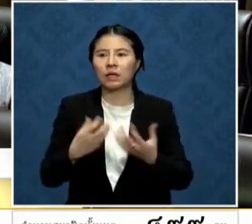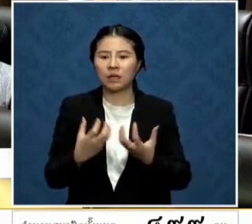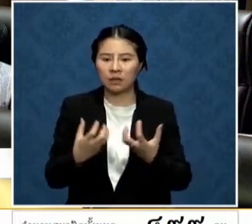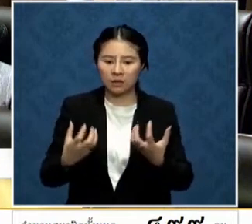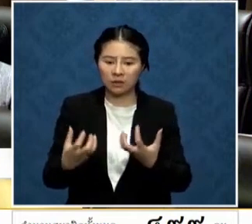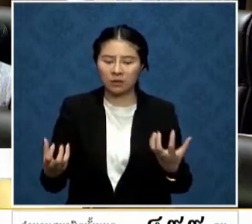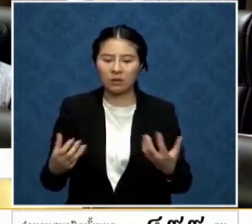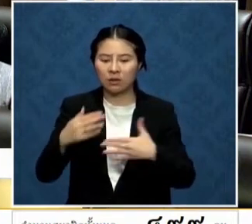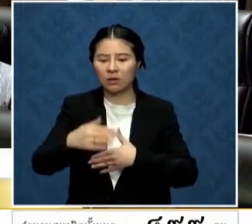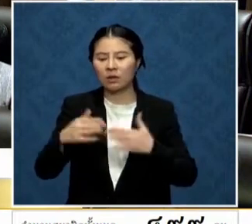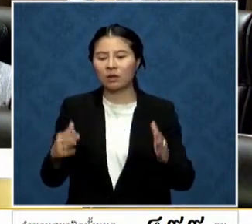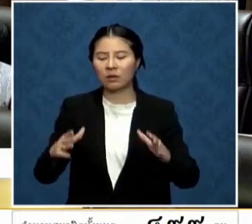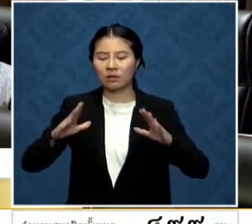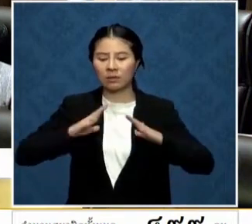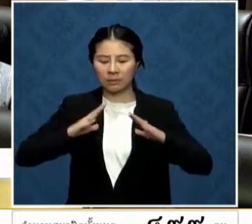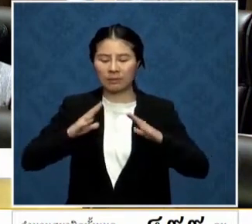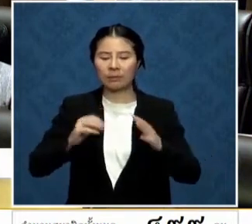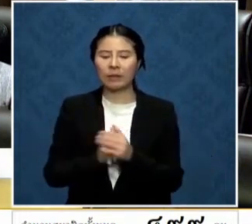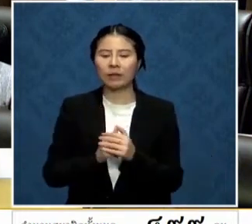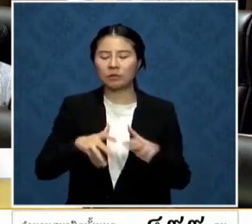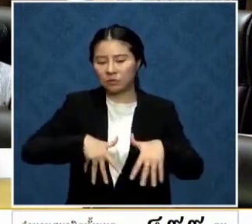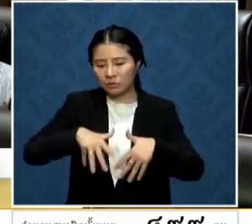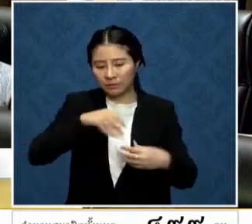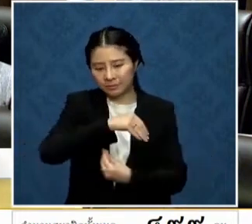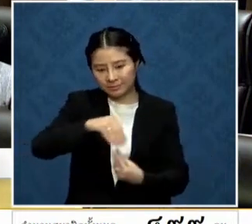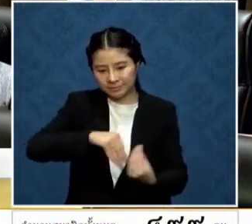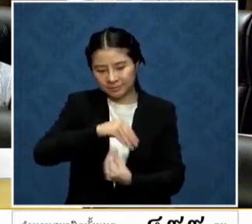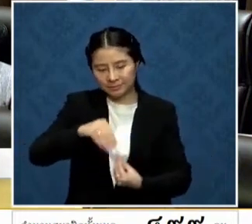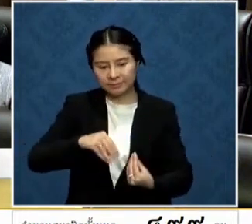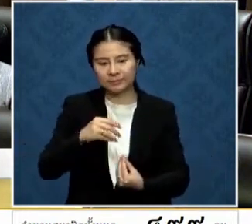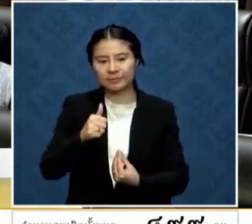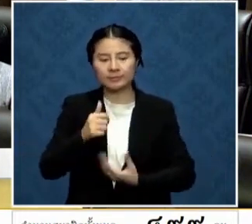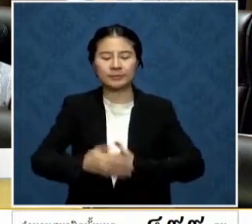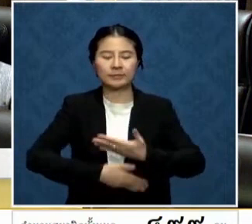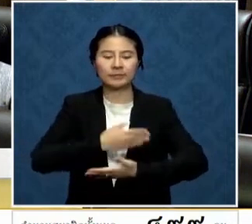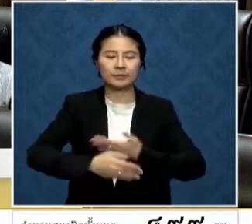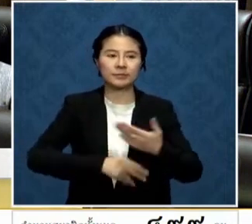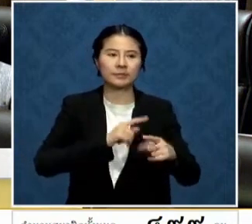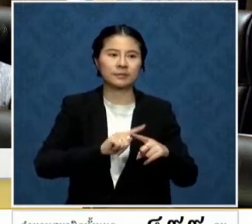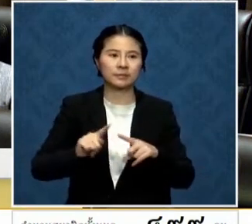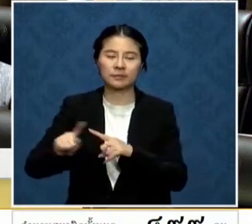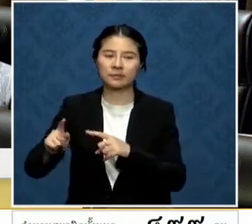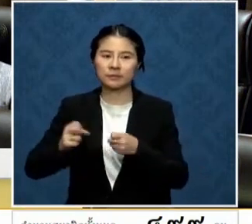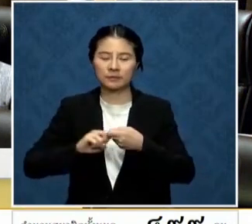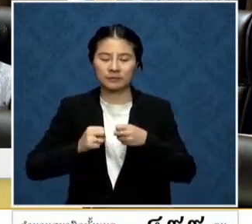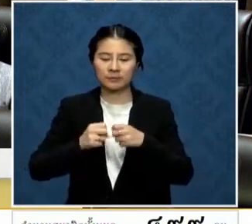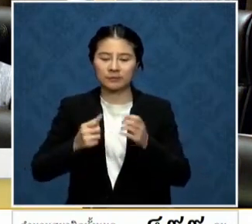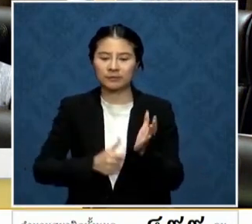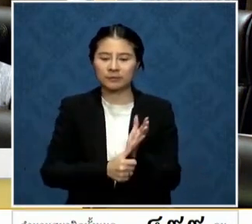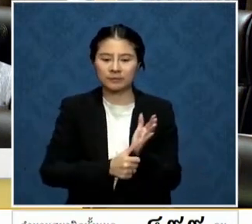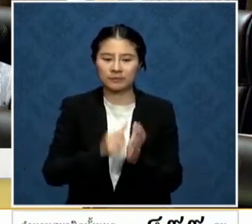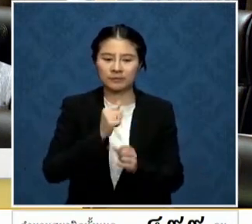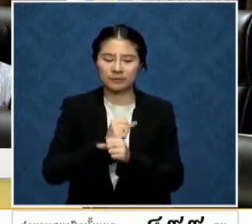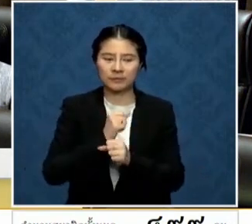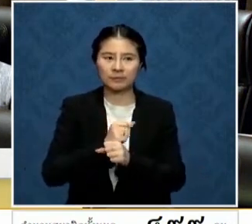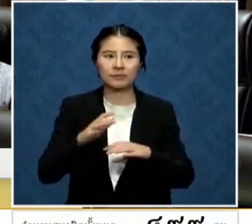เรื่องที่พักสามารถส่งเสริมเศรษฐกิจได้เพราะว่าว่าตอนนี้เราพูดเรื่องลิงเนี่ยมีผลกระทบทางเศรษฐกิจดังนั้นถ้าแก้แก้เรื่องลิงต้องแก้เรื่อง